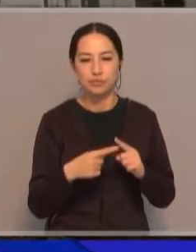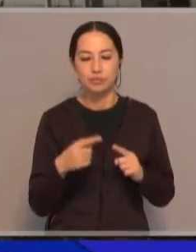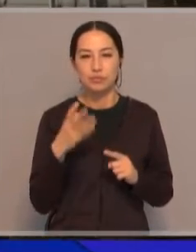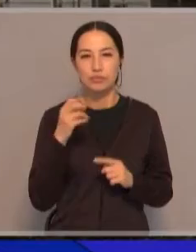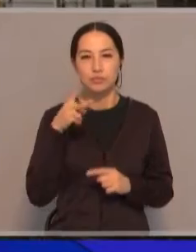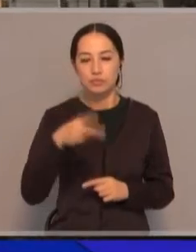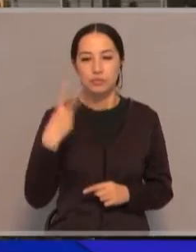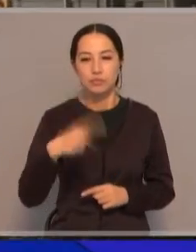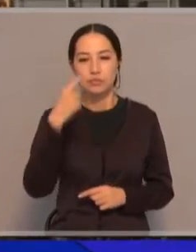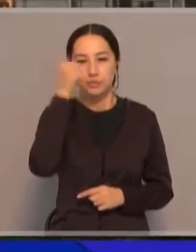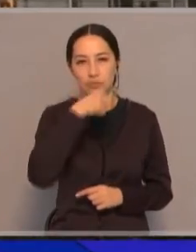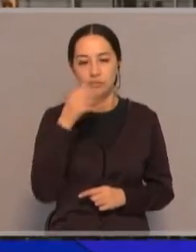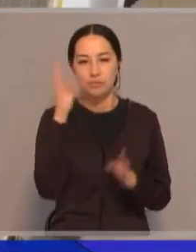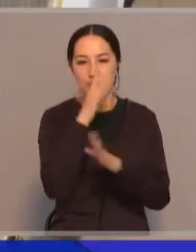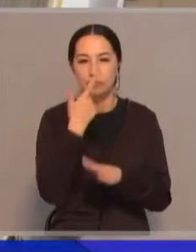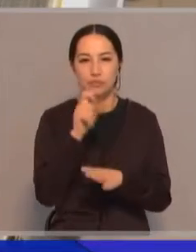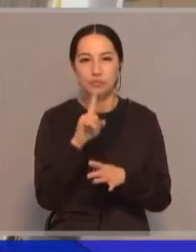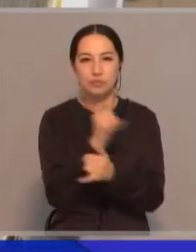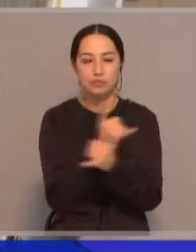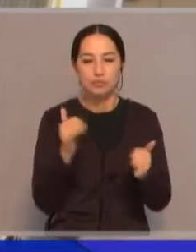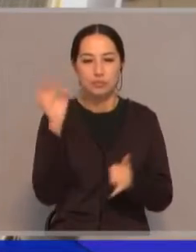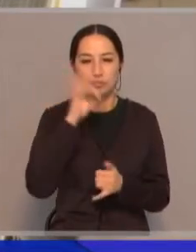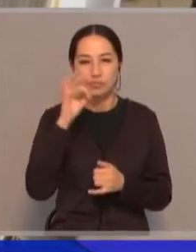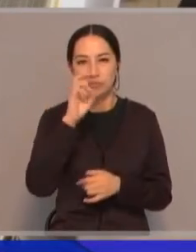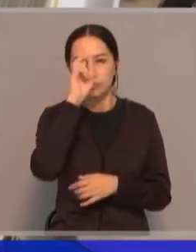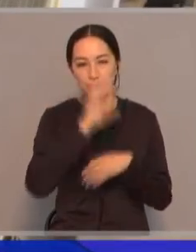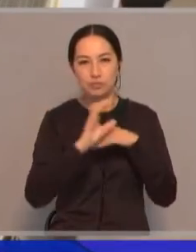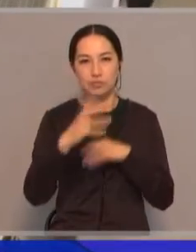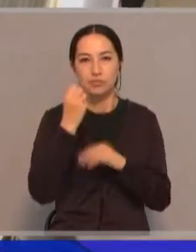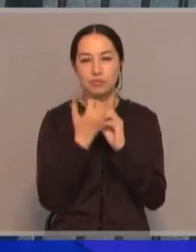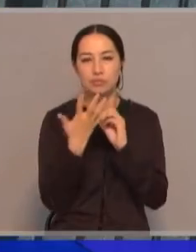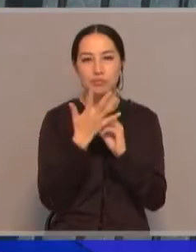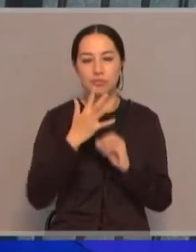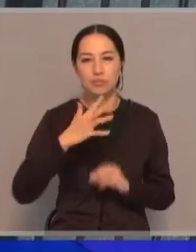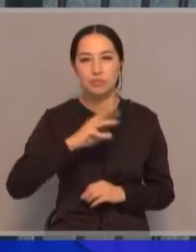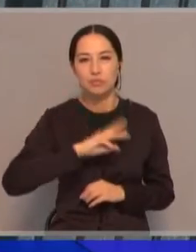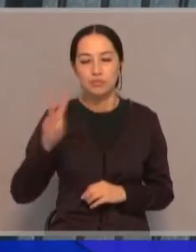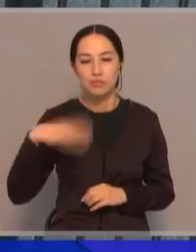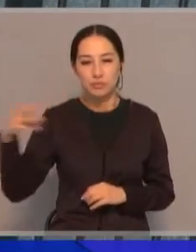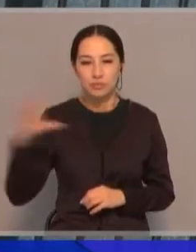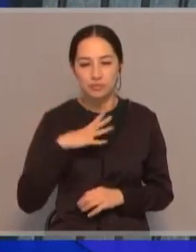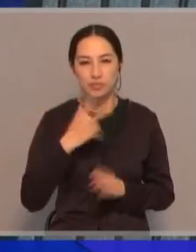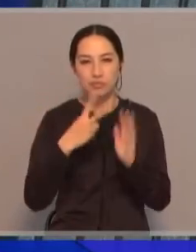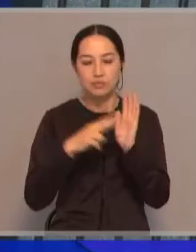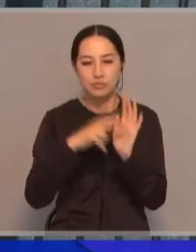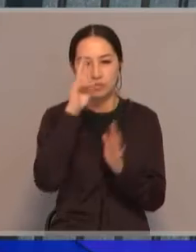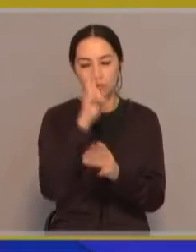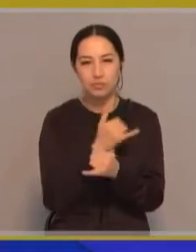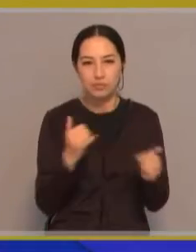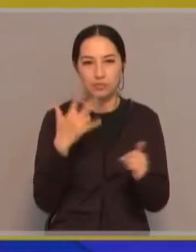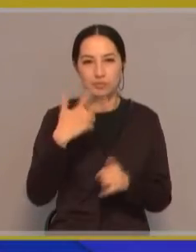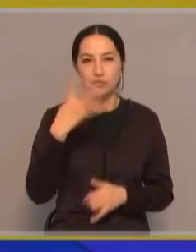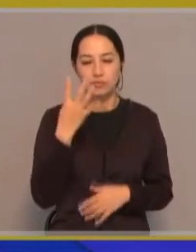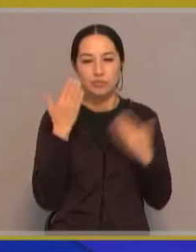2021 жылы табиғи қазбен қамту жұмысына ұлттық қордан 15 млрденге бөлінді. 28 нысан пайдалануға берілді. 34